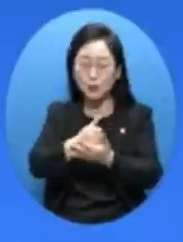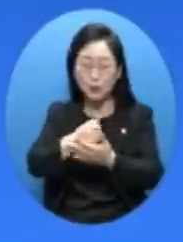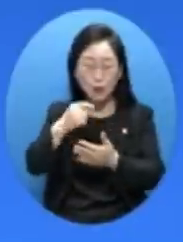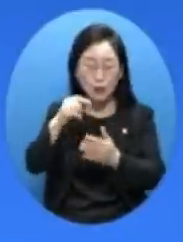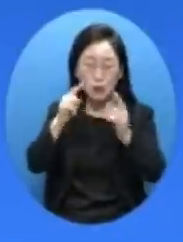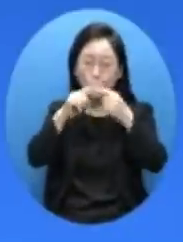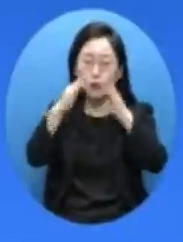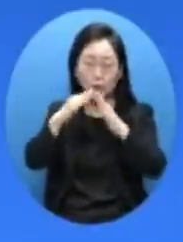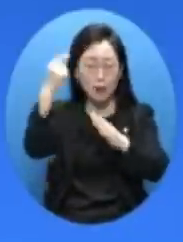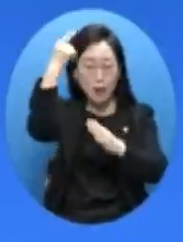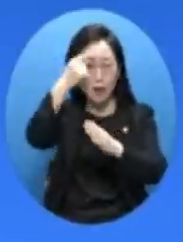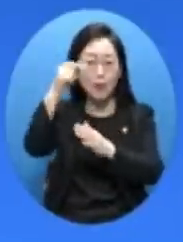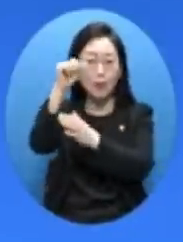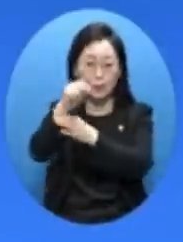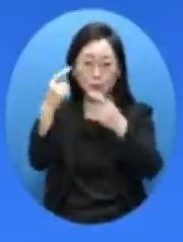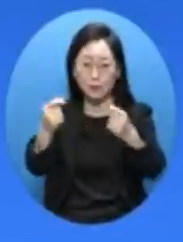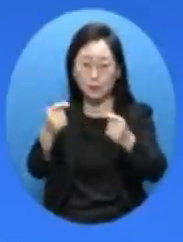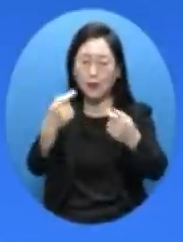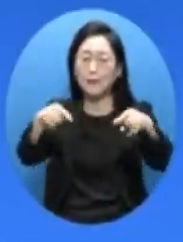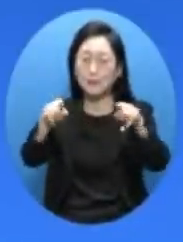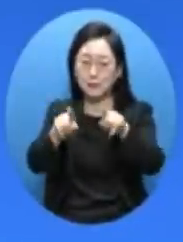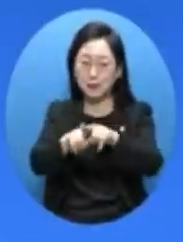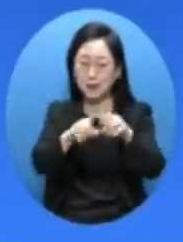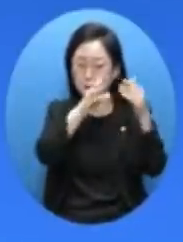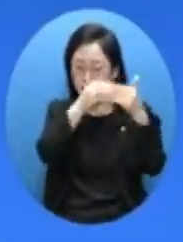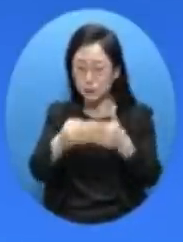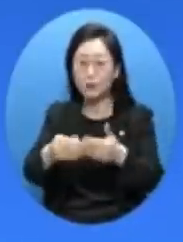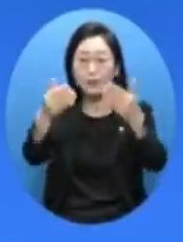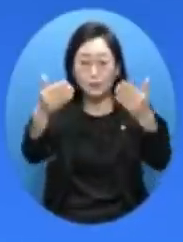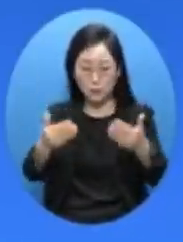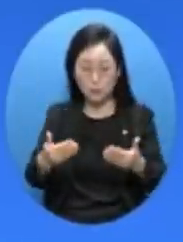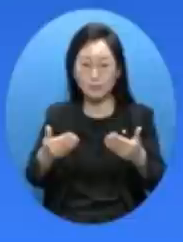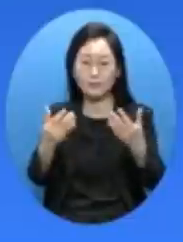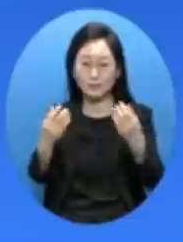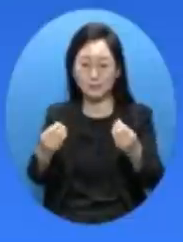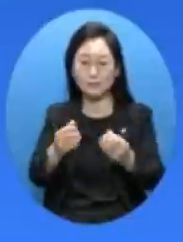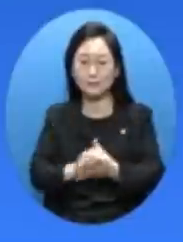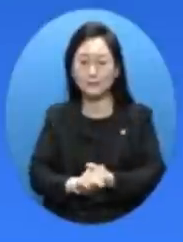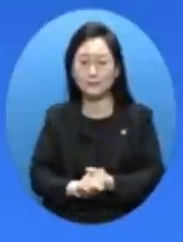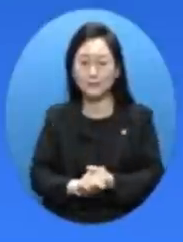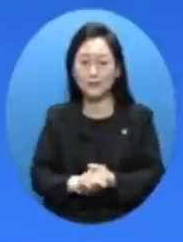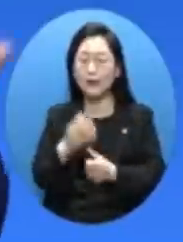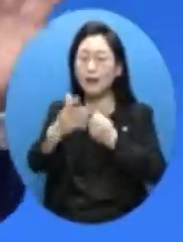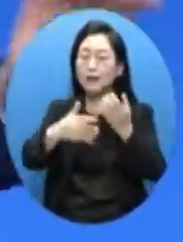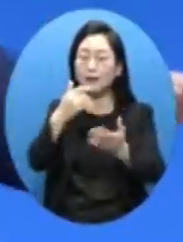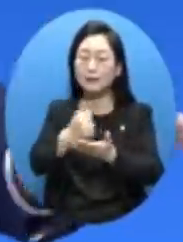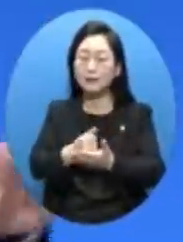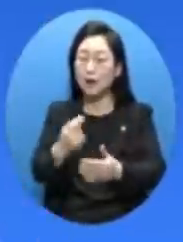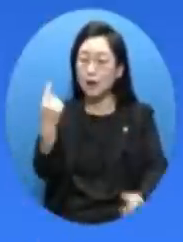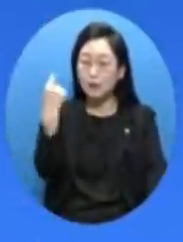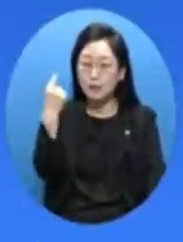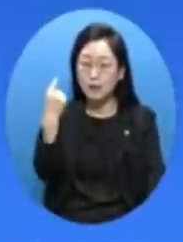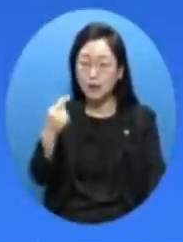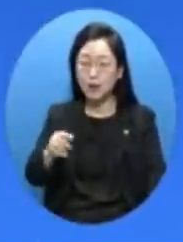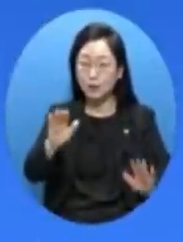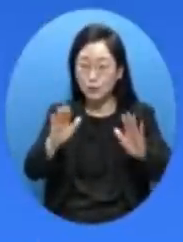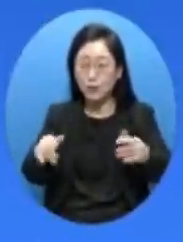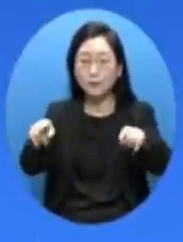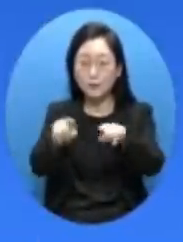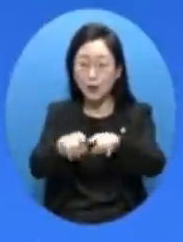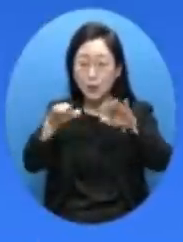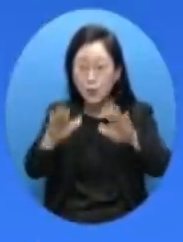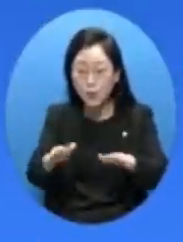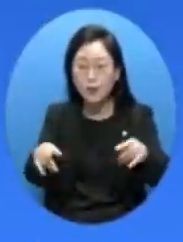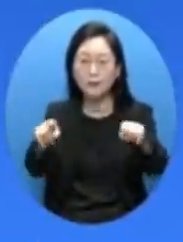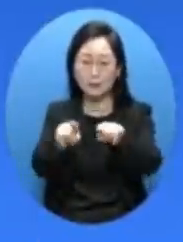되시고 우리와 함께 하시고 오늘 여기까지 인도해 주셨습니다. 하나님께서 어제 우리와 함께 하셨고 오늘도 우리와